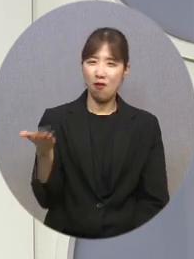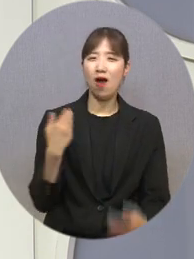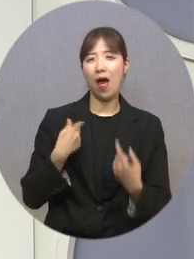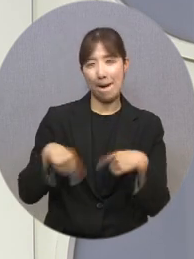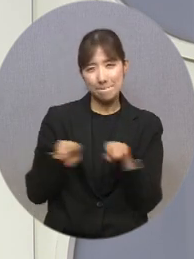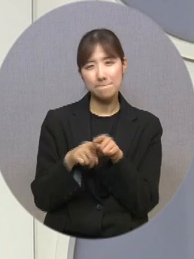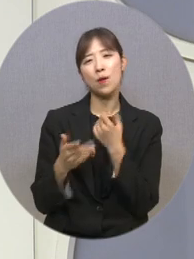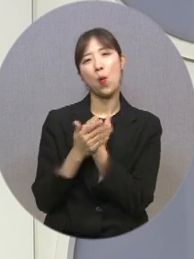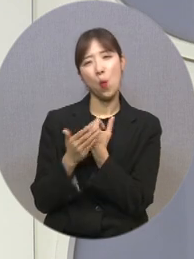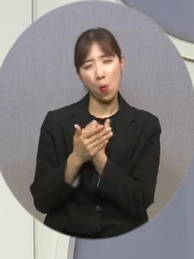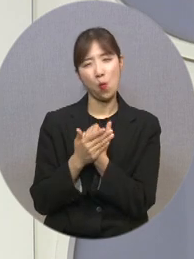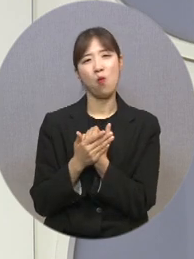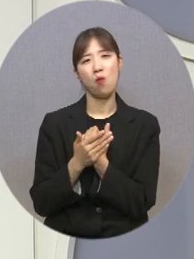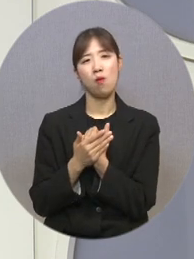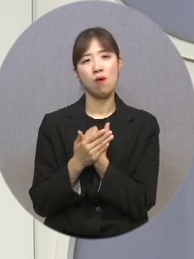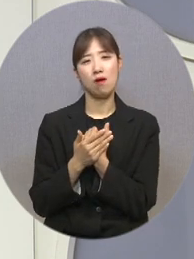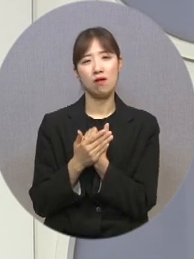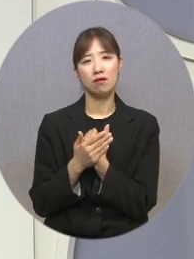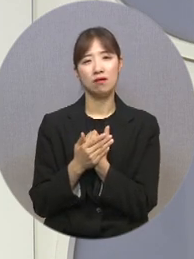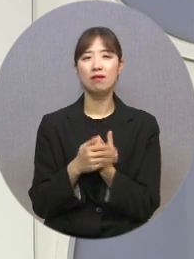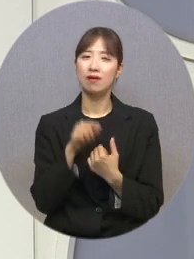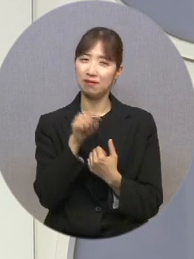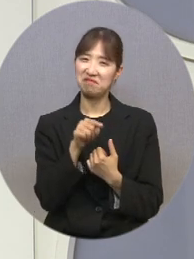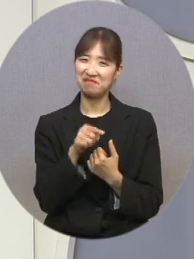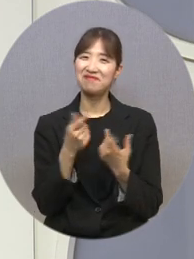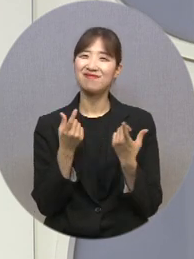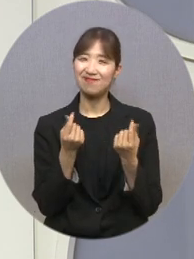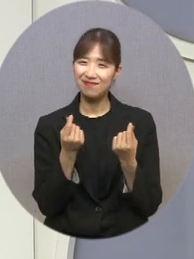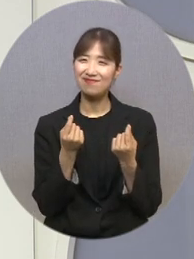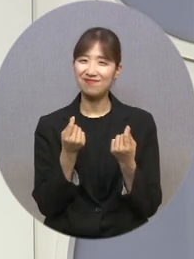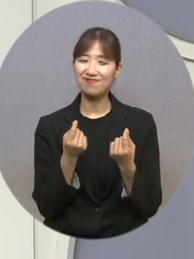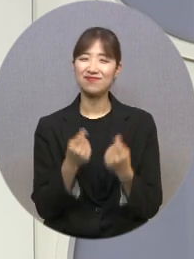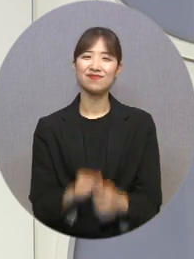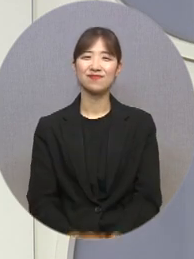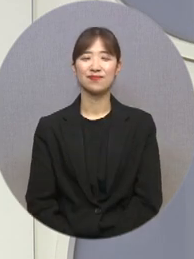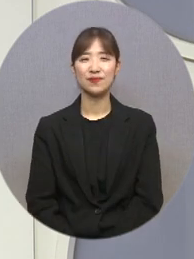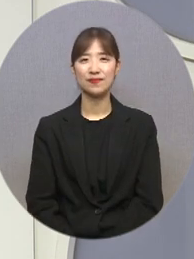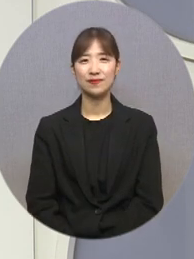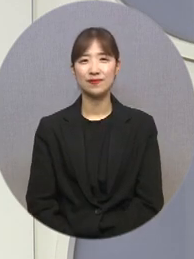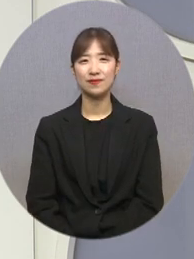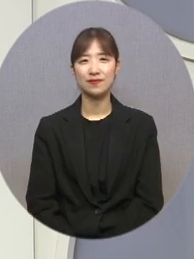검사님이 옆에 계셔서 바로 이게 빼앗긴 꿈을 찾아주는 검사의 증거가 아닐까요?